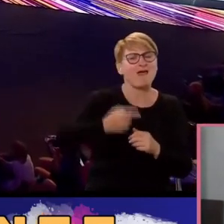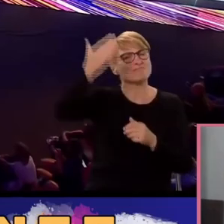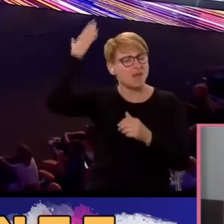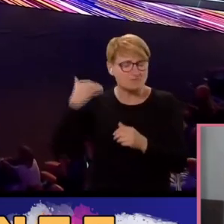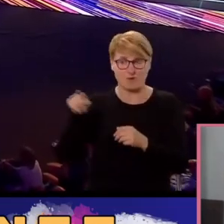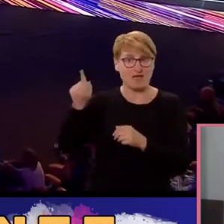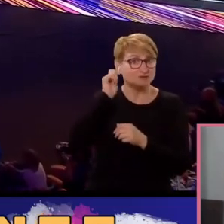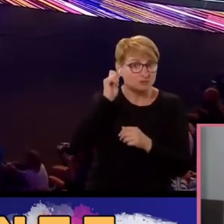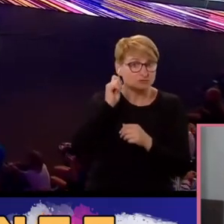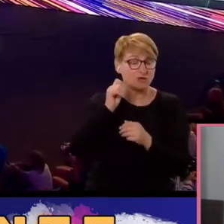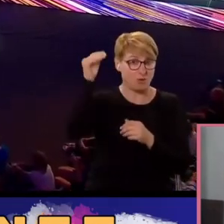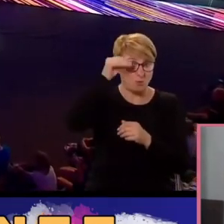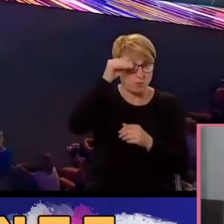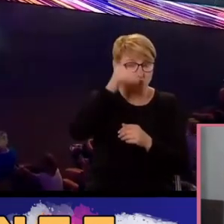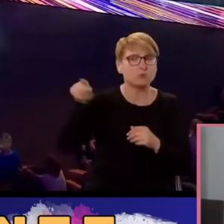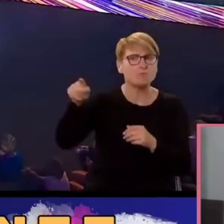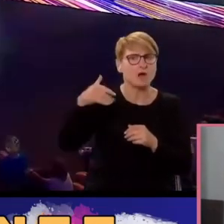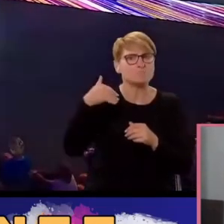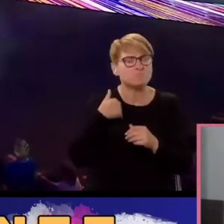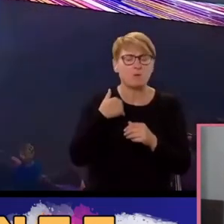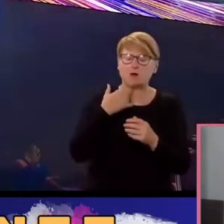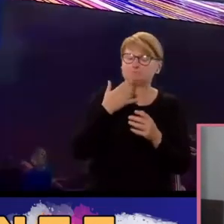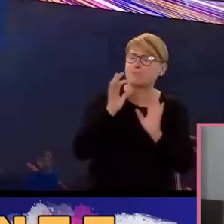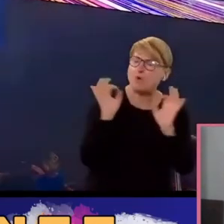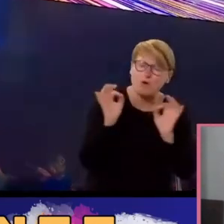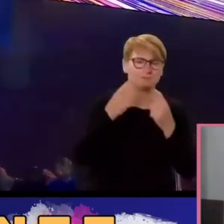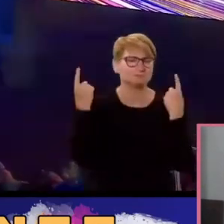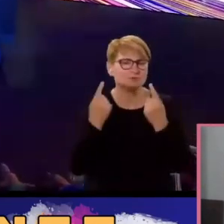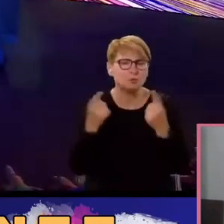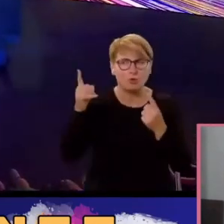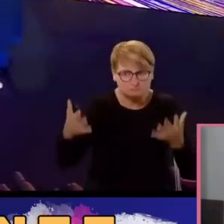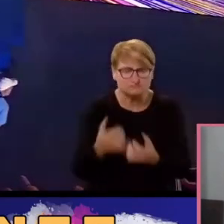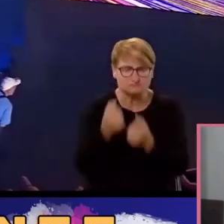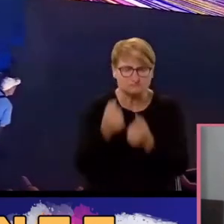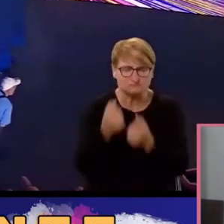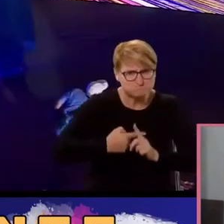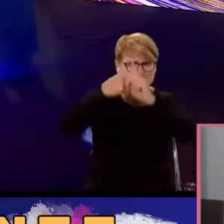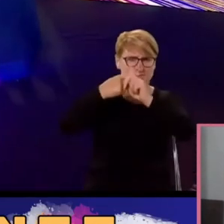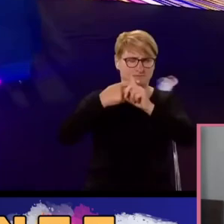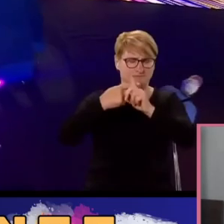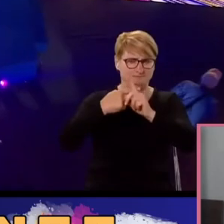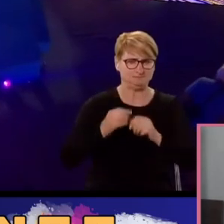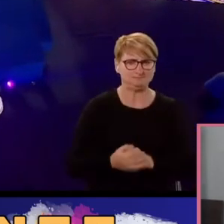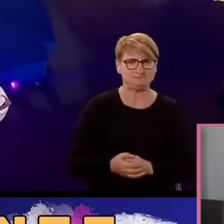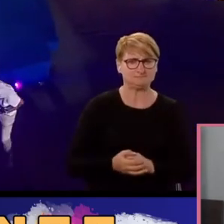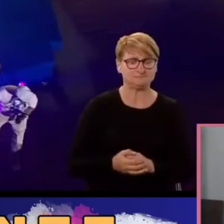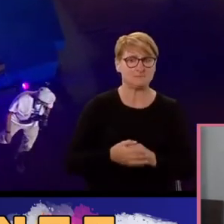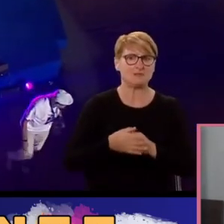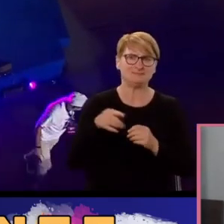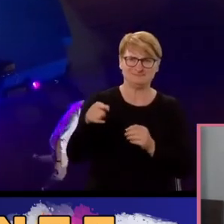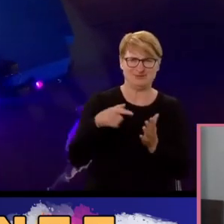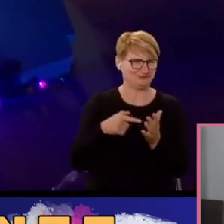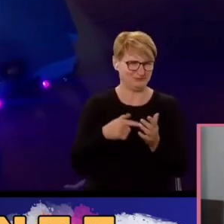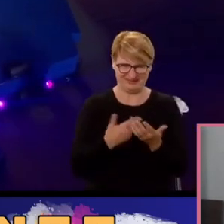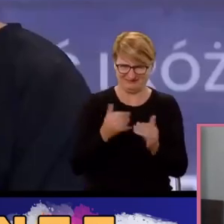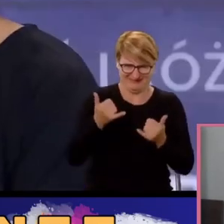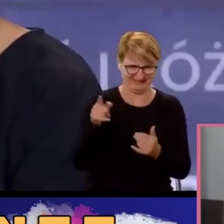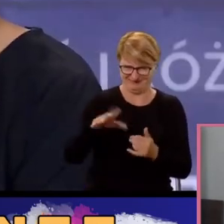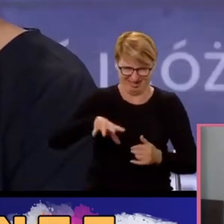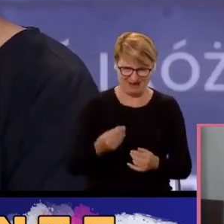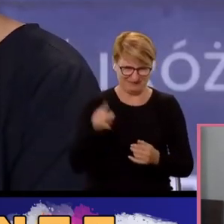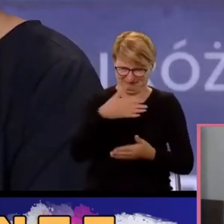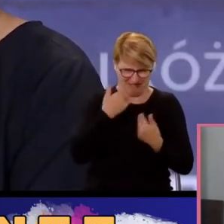która nauczyła się w każdej najgorszej sytuacji znaleźć coś pozytywnego. Jakkolwiek to brzmi naiwnie i